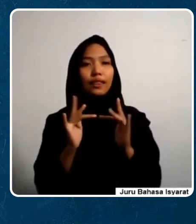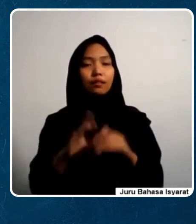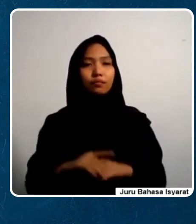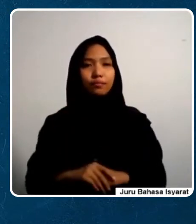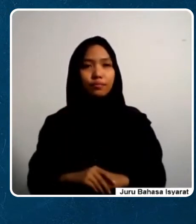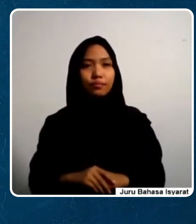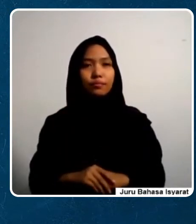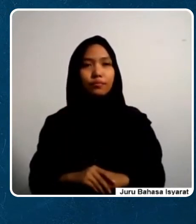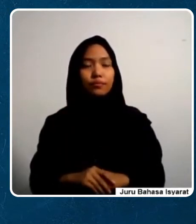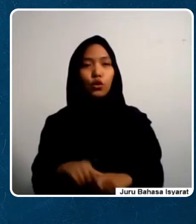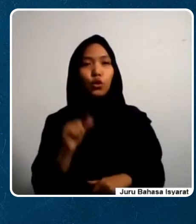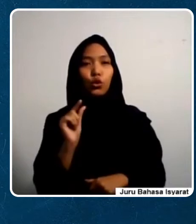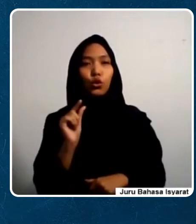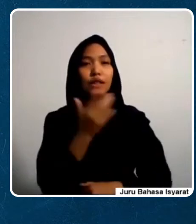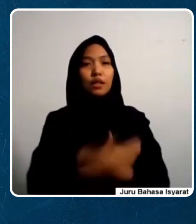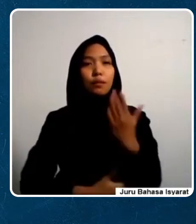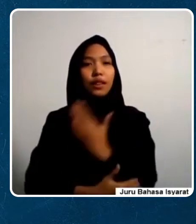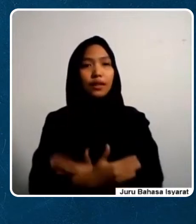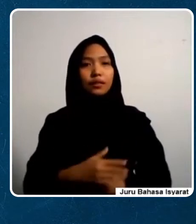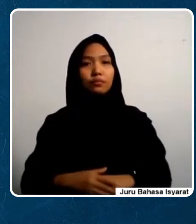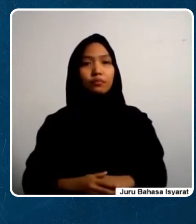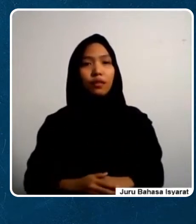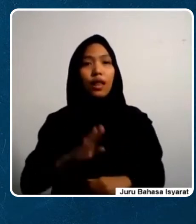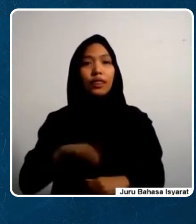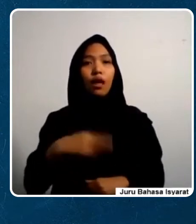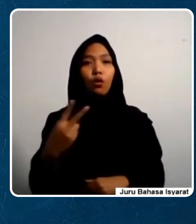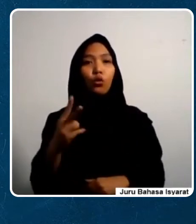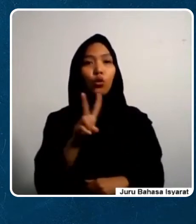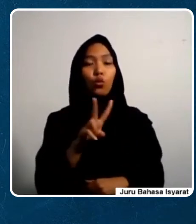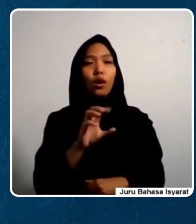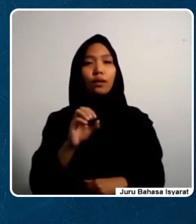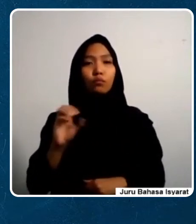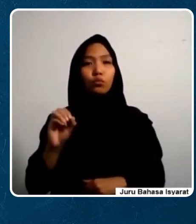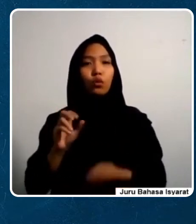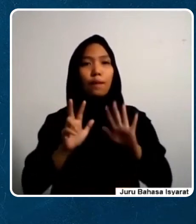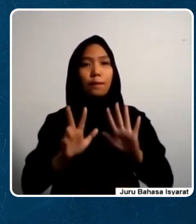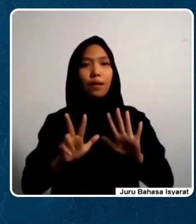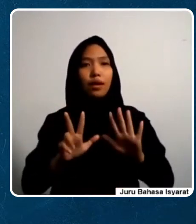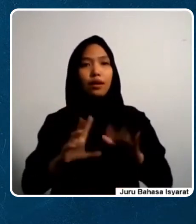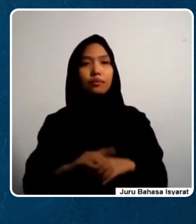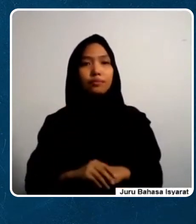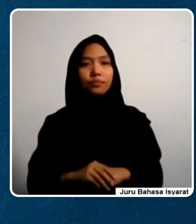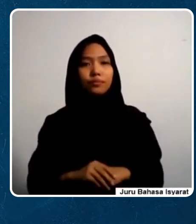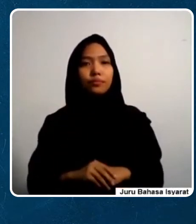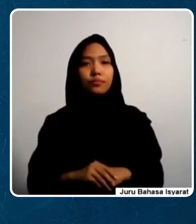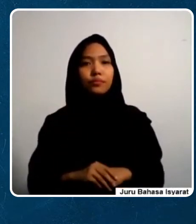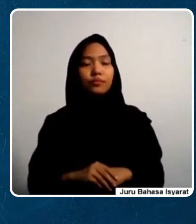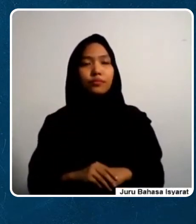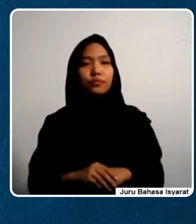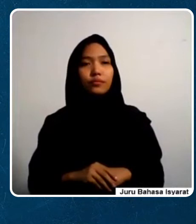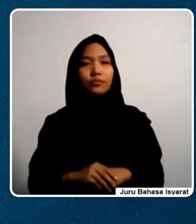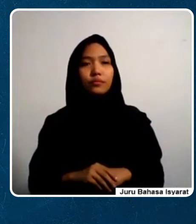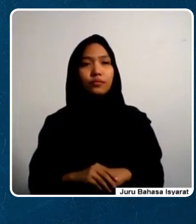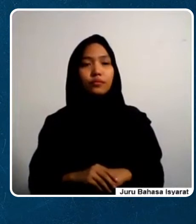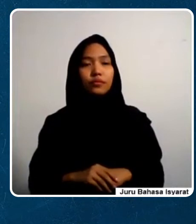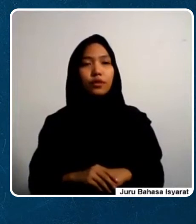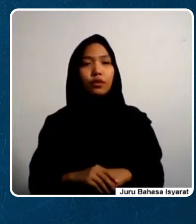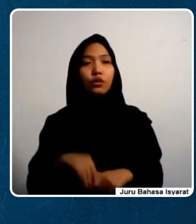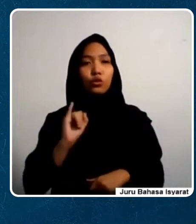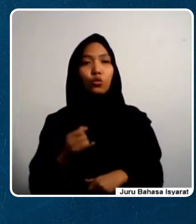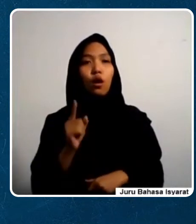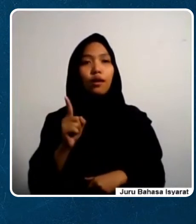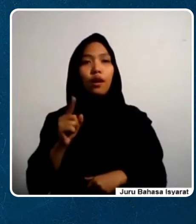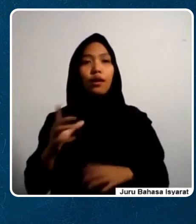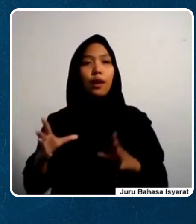juga dulu kita pernah bekerja sama dengan Menkominfo untuk pelatihan